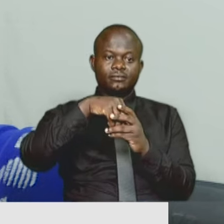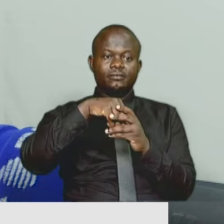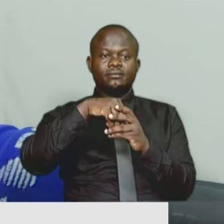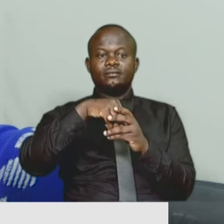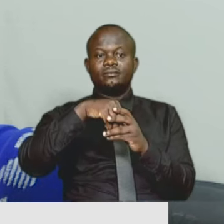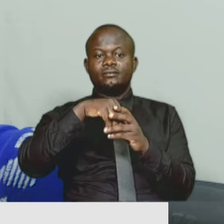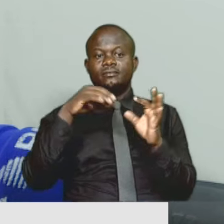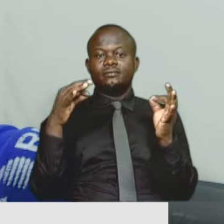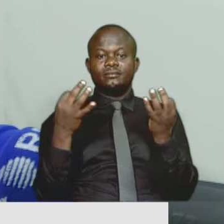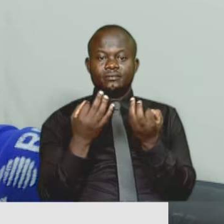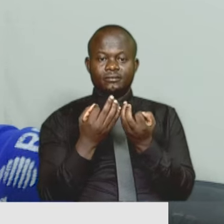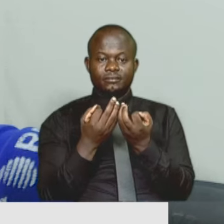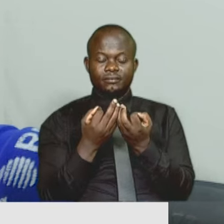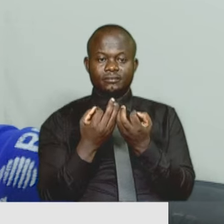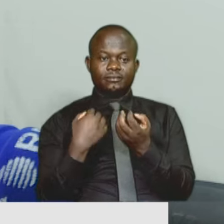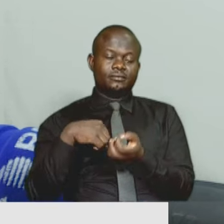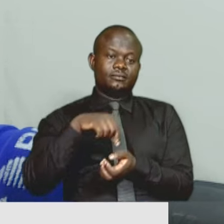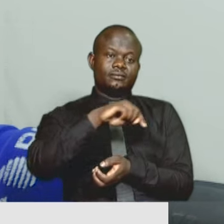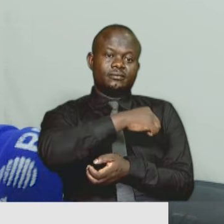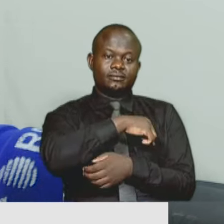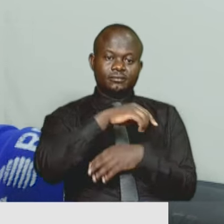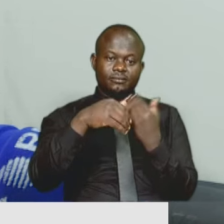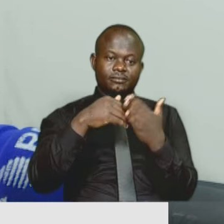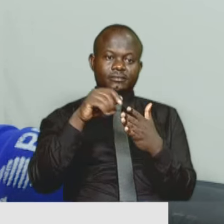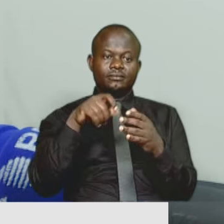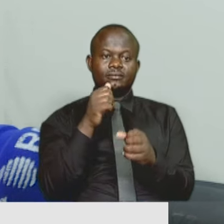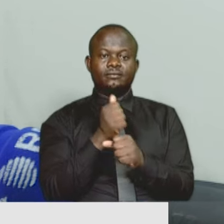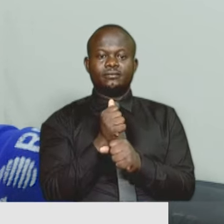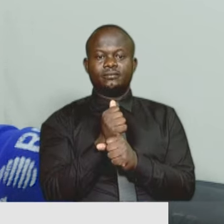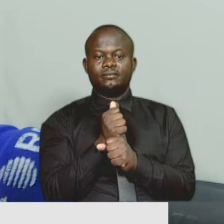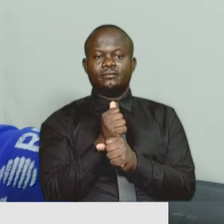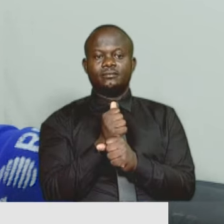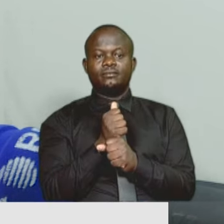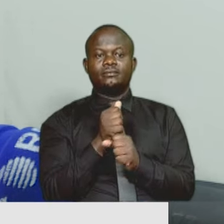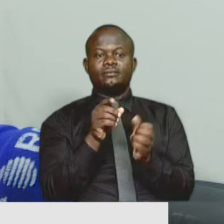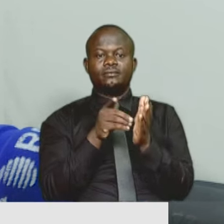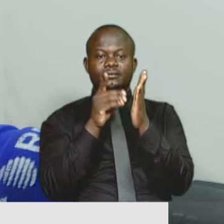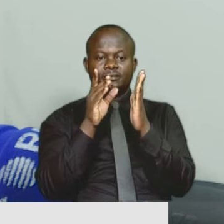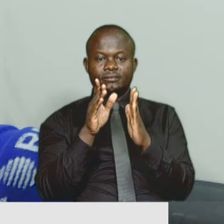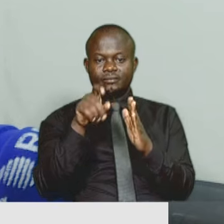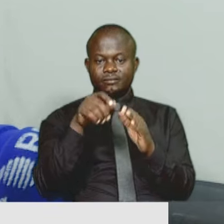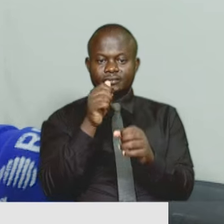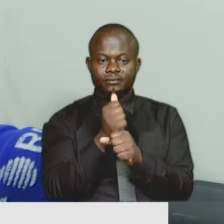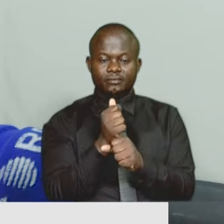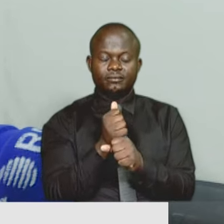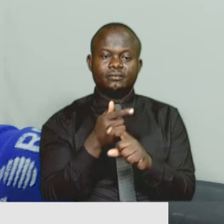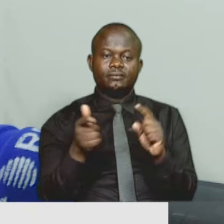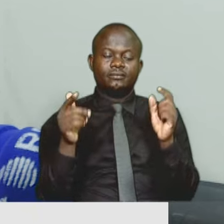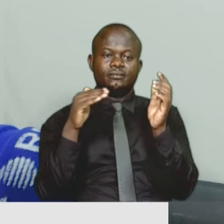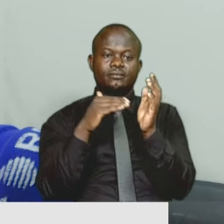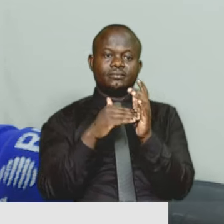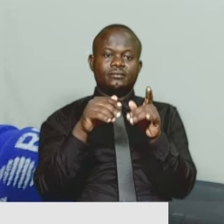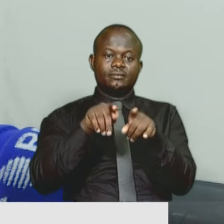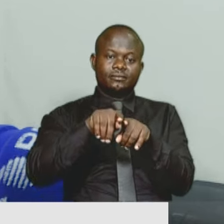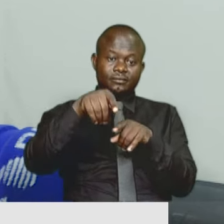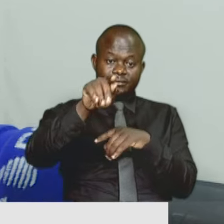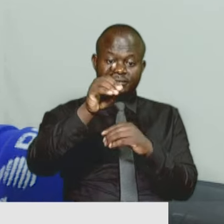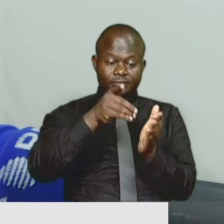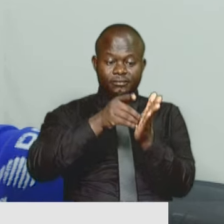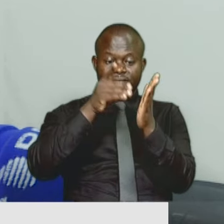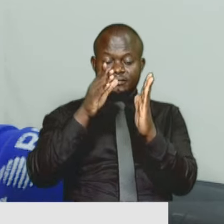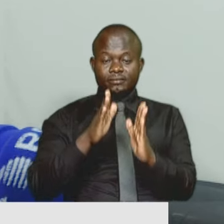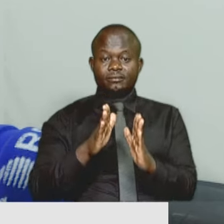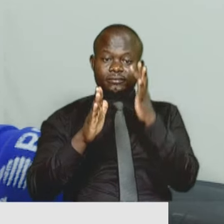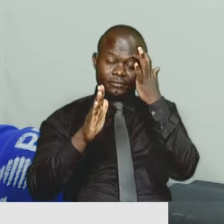agomba gusubira mu muryango nitwe tubikora n'abaganga babikora kandi nabo baganga